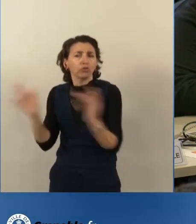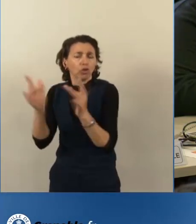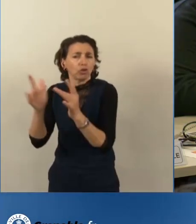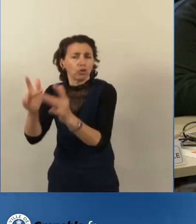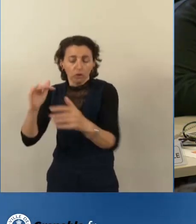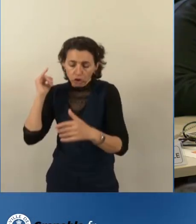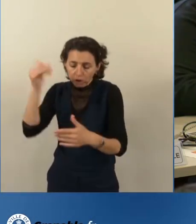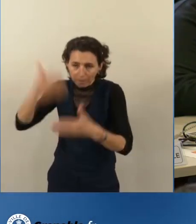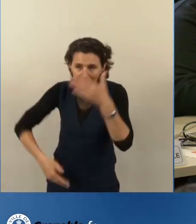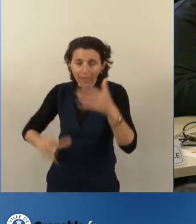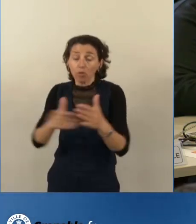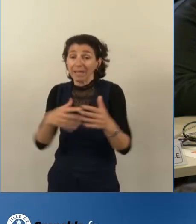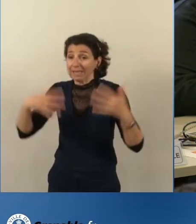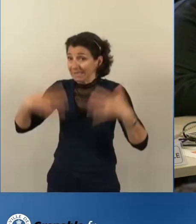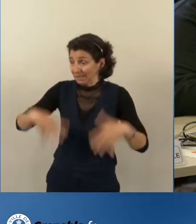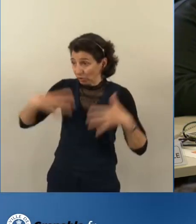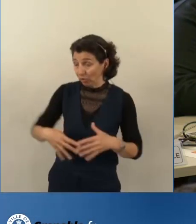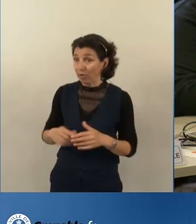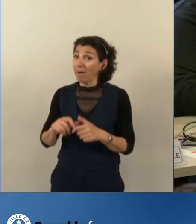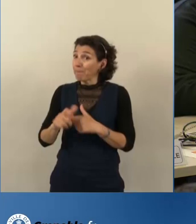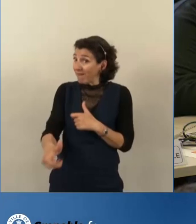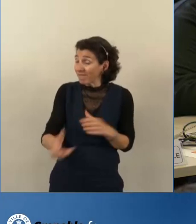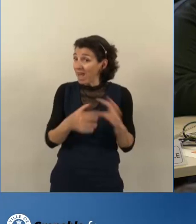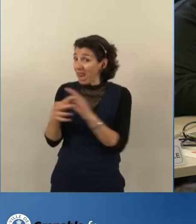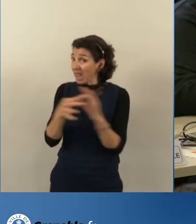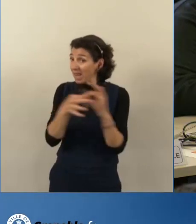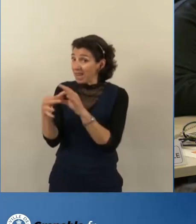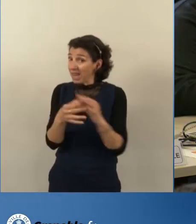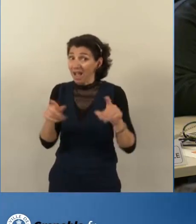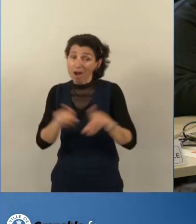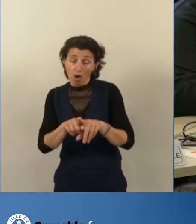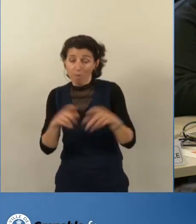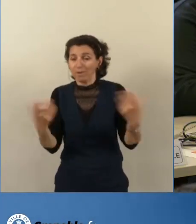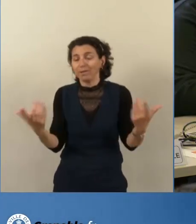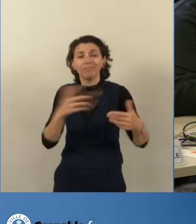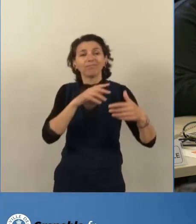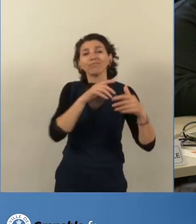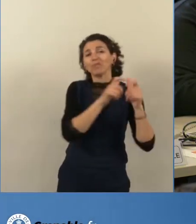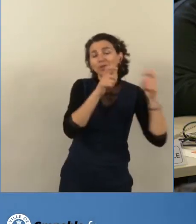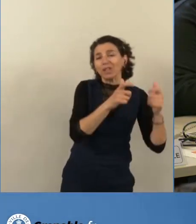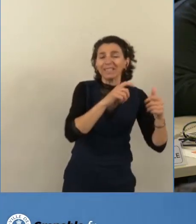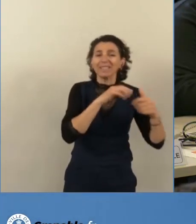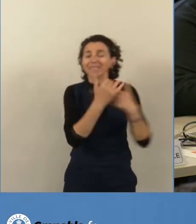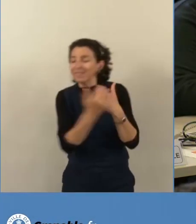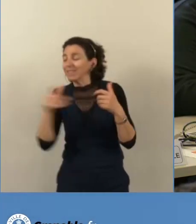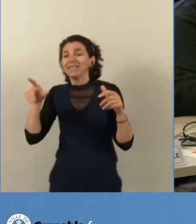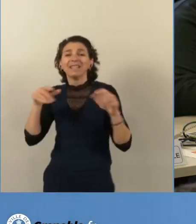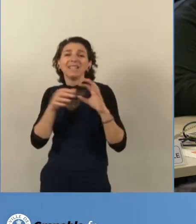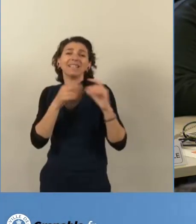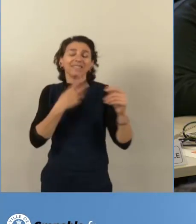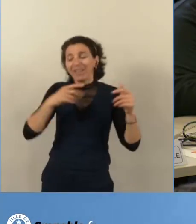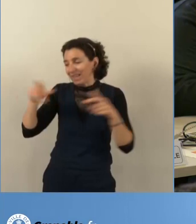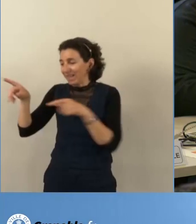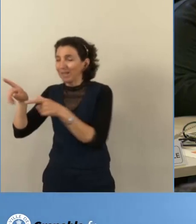mais cependant les liens bien sûr ne sont pas arrêtés avec les sociétés civiles notamment avec la jeunesse lors de diversities en 2018